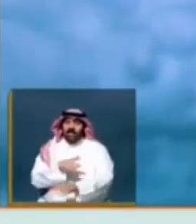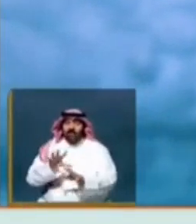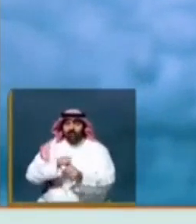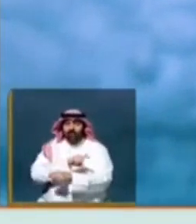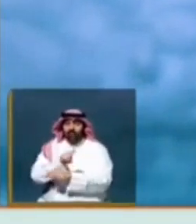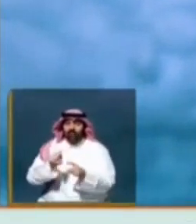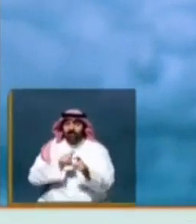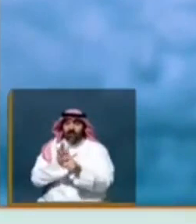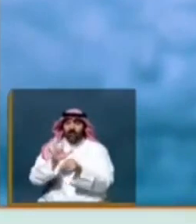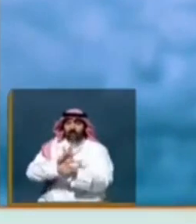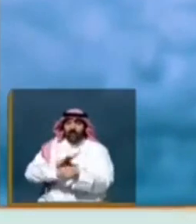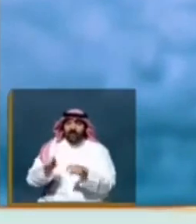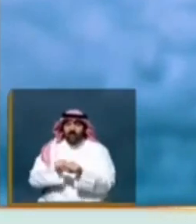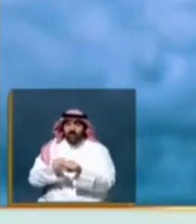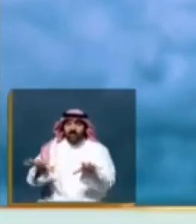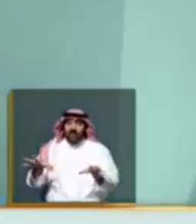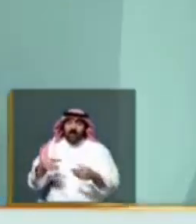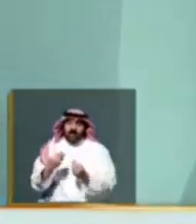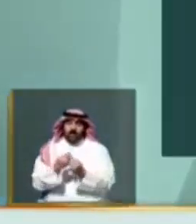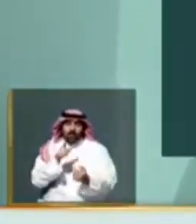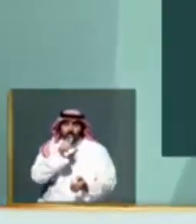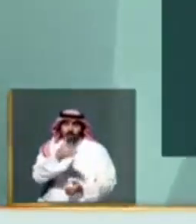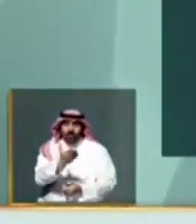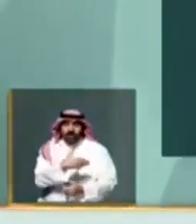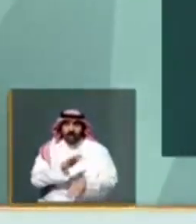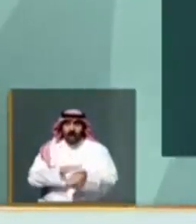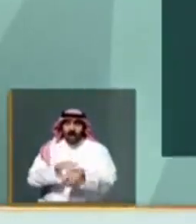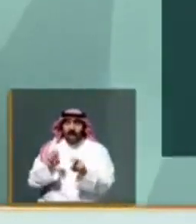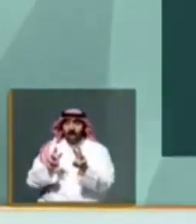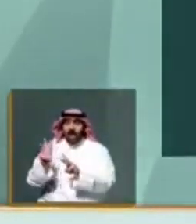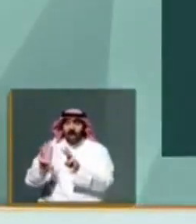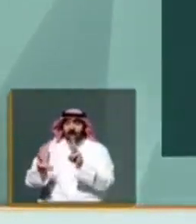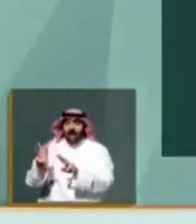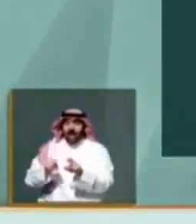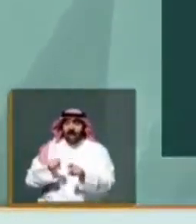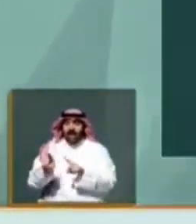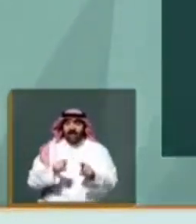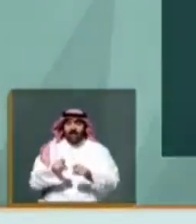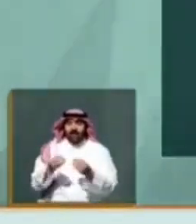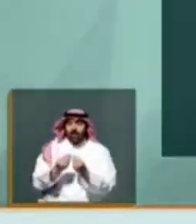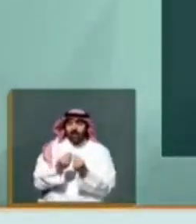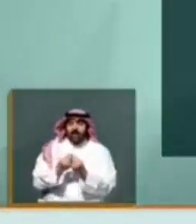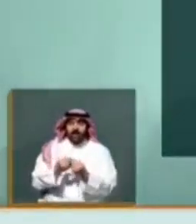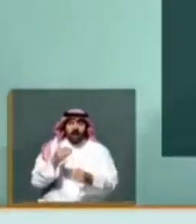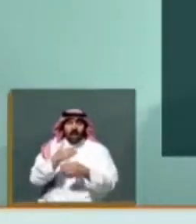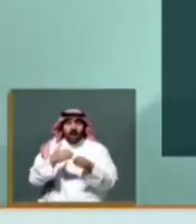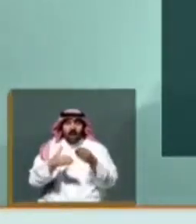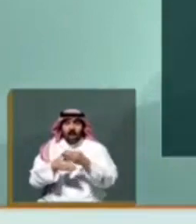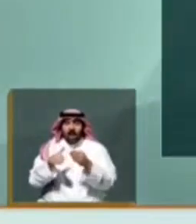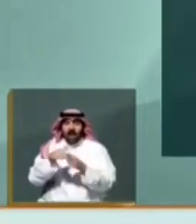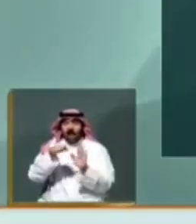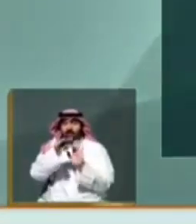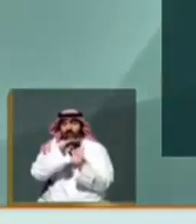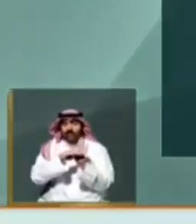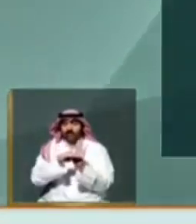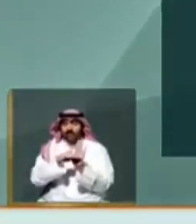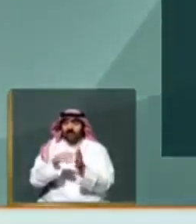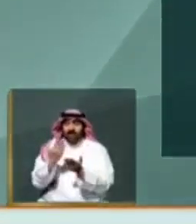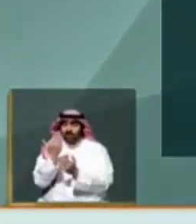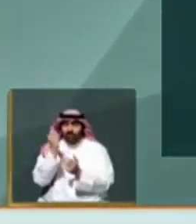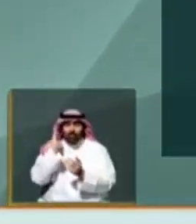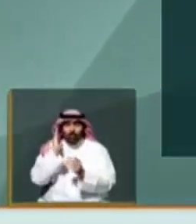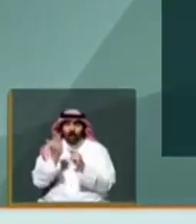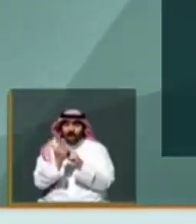من انتشار فيروس كورونا المستجد، إذ تجاوز متوسط العمليات اليومية في التطبيق أكثر من 2000